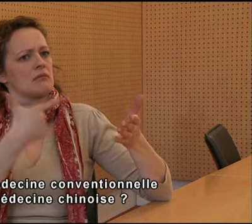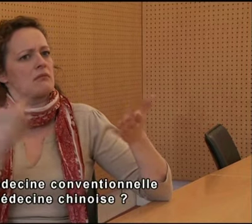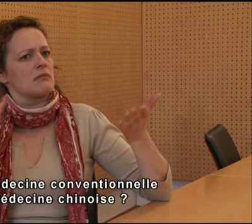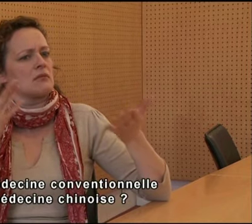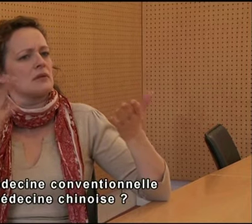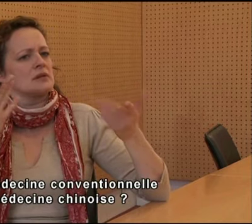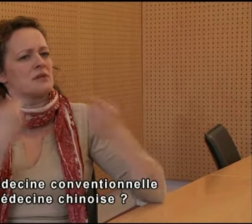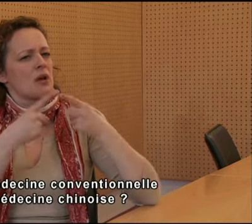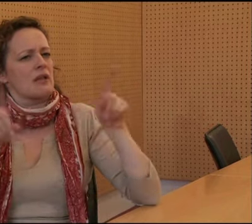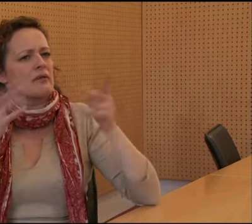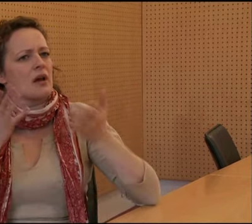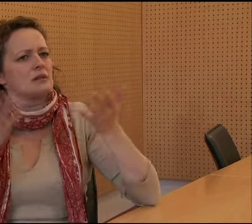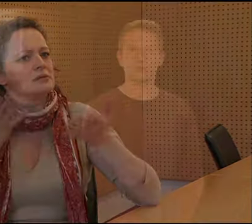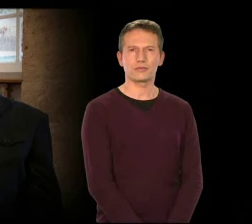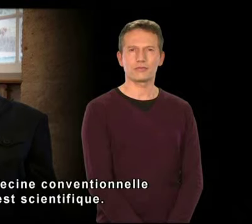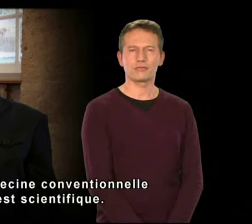chinoise?